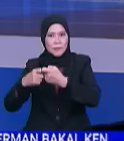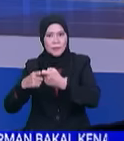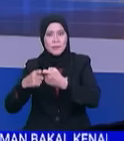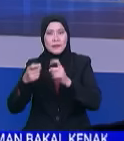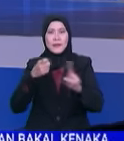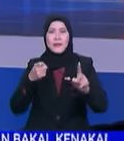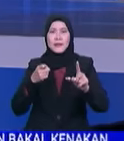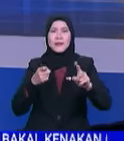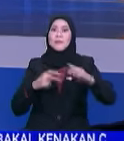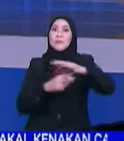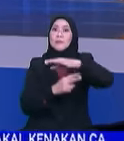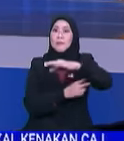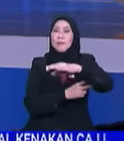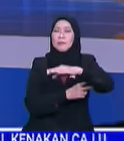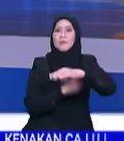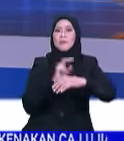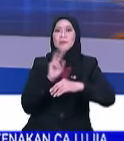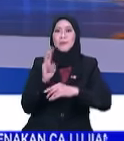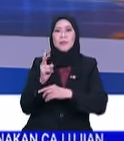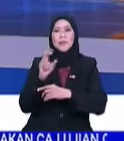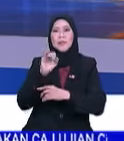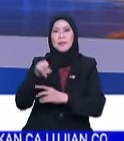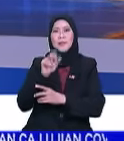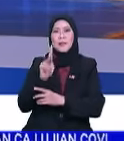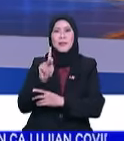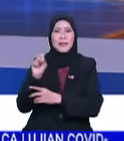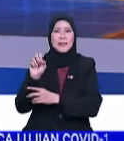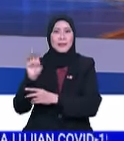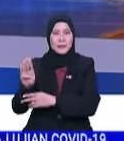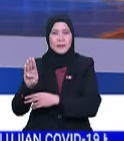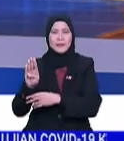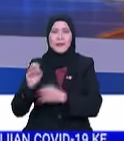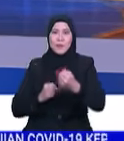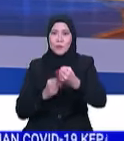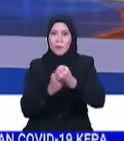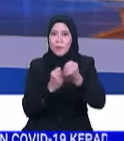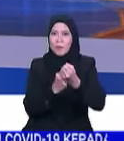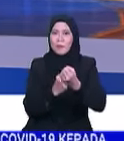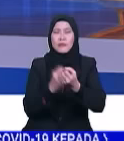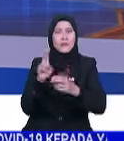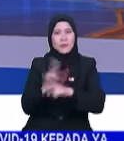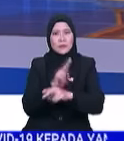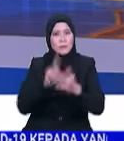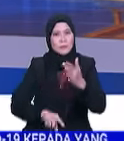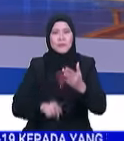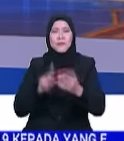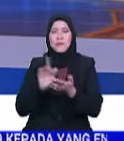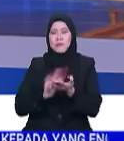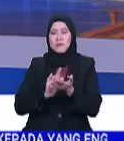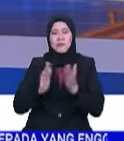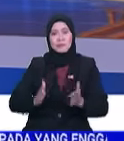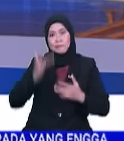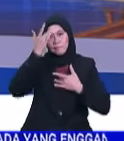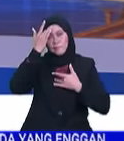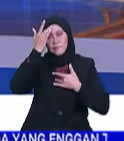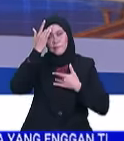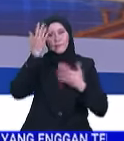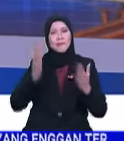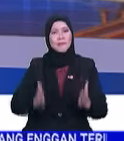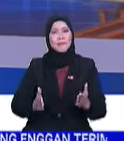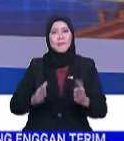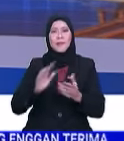daripada Jabatan Kedua Sendirian Berhad JKSB. Sumbangan tersebut bagi kegunaan merawat pesakit di pusat kuarantin dan